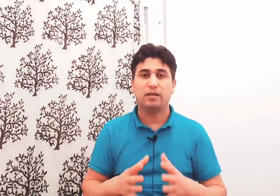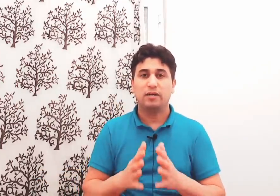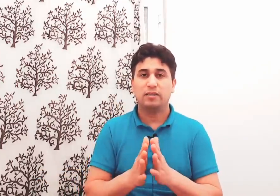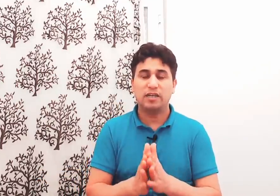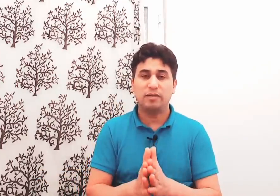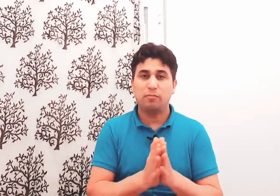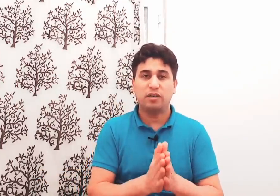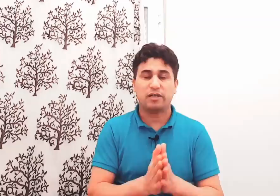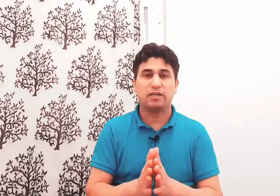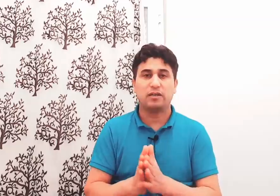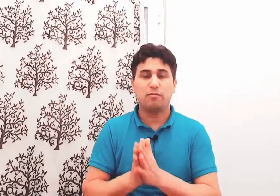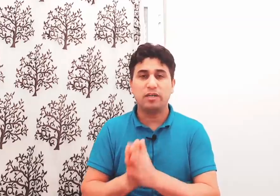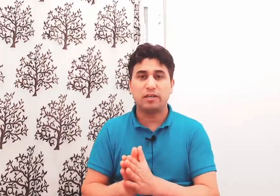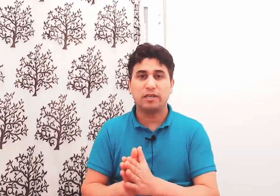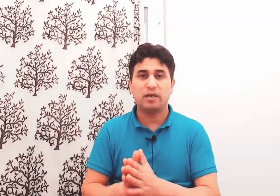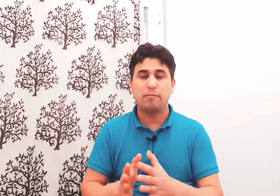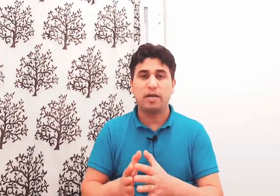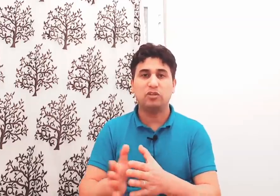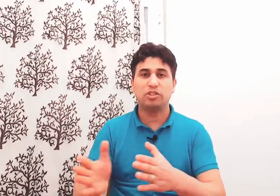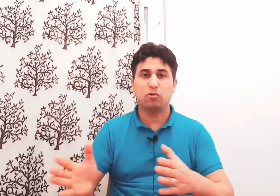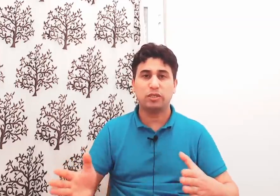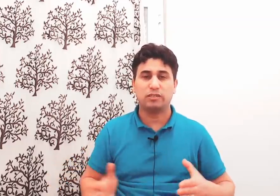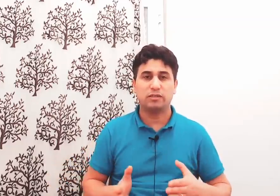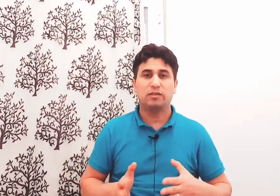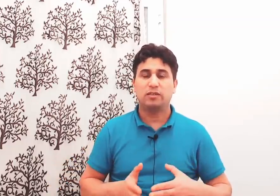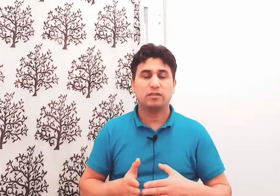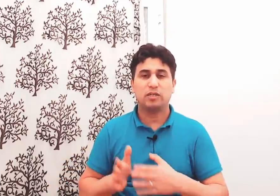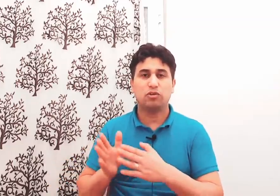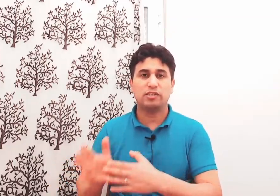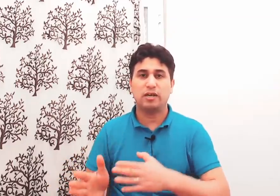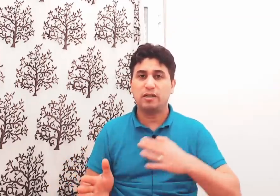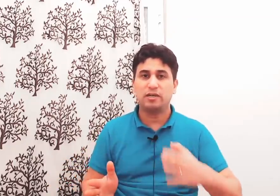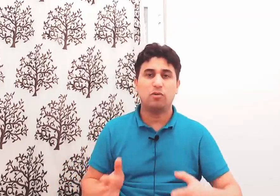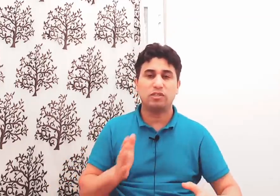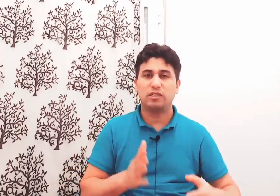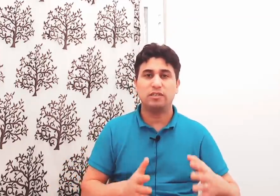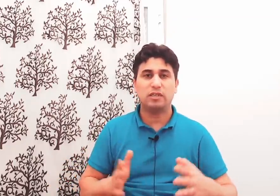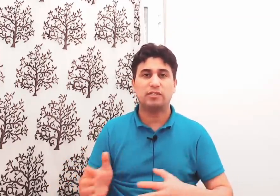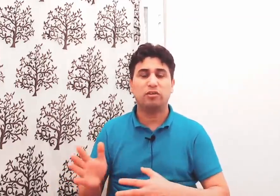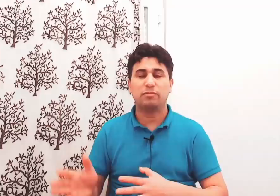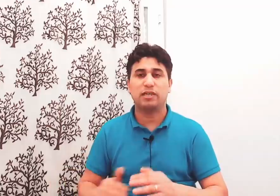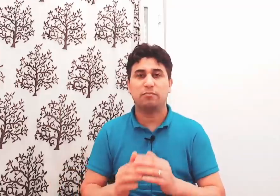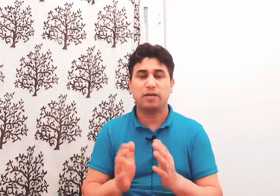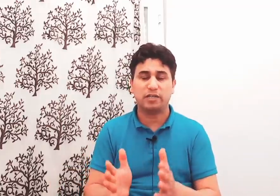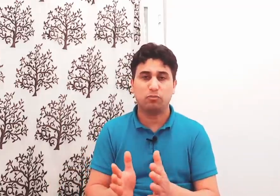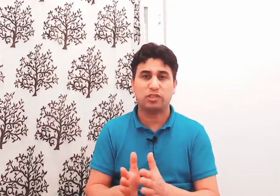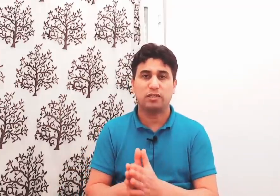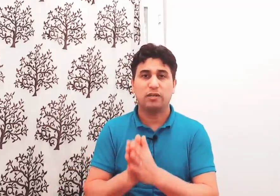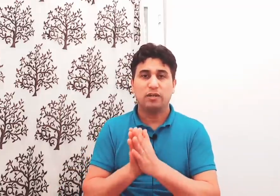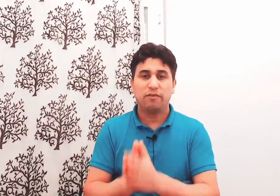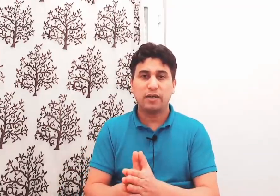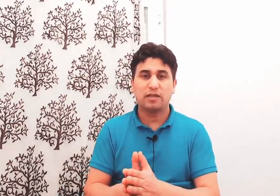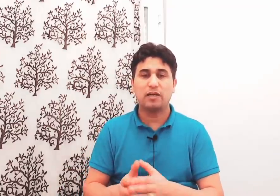الفرديه. نتكلم على موالي الرياضه، موالي الرياضه ما عندهمش توقيت، يقدر يخرج ساعه ساعه ونص ساعتين 3 سوايع 4 سعير ما كاينش